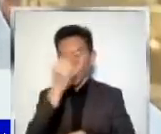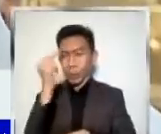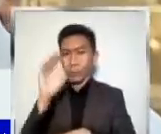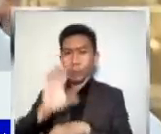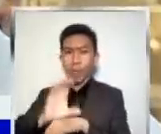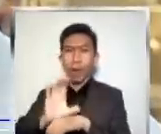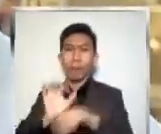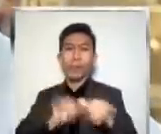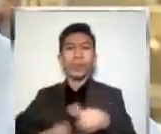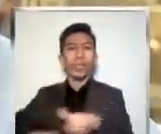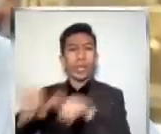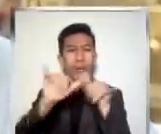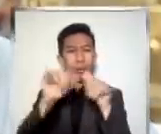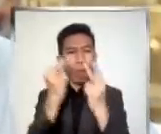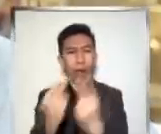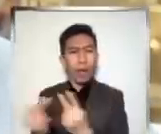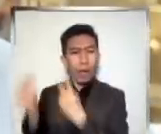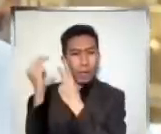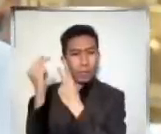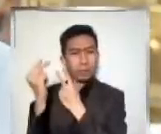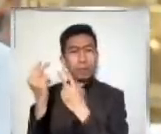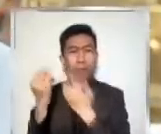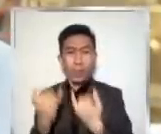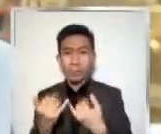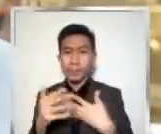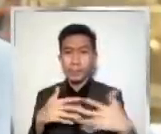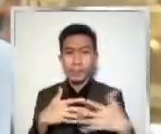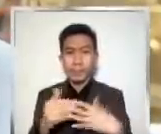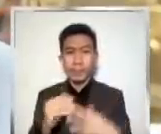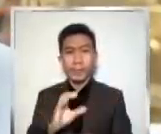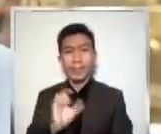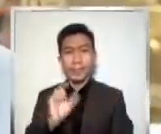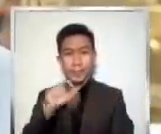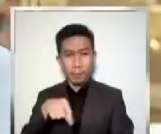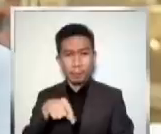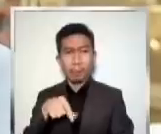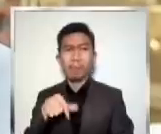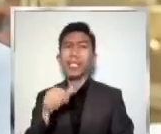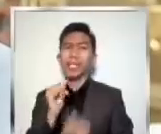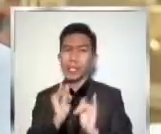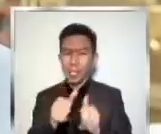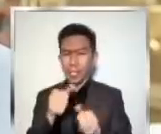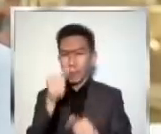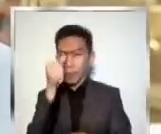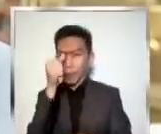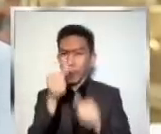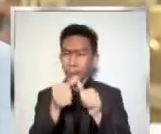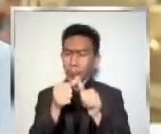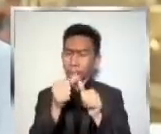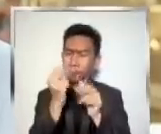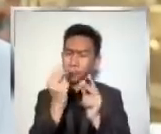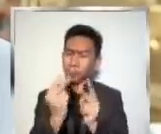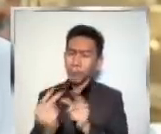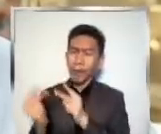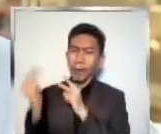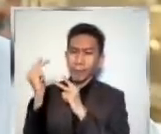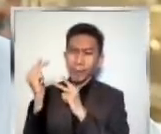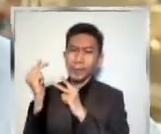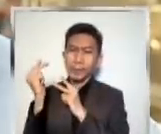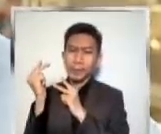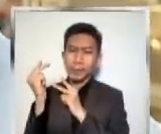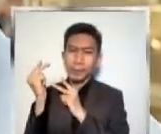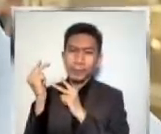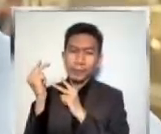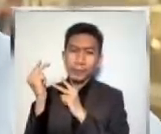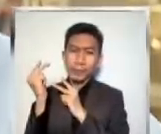bagamat ngayon ay ECQ, iniisip nila yan at dinadamdam. At gusto nilang